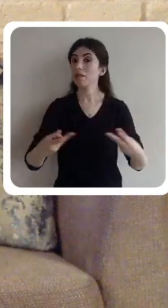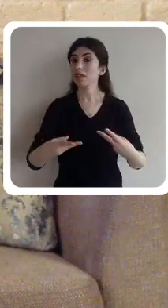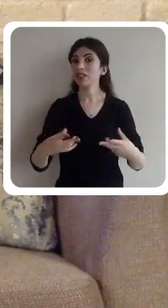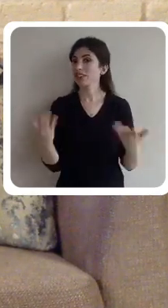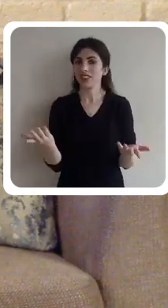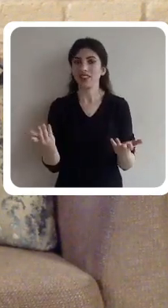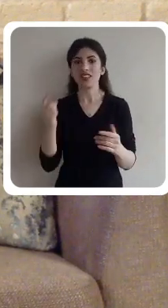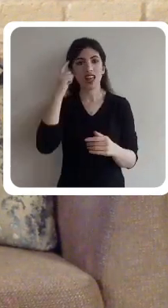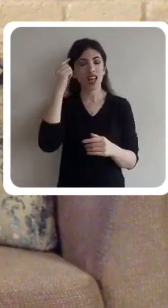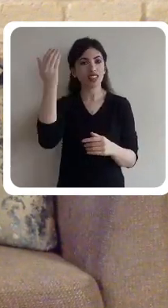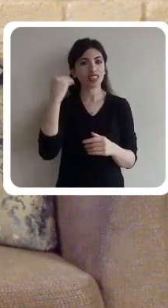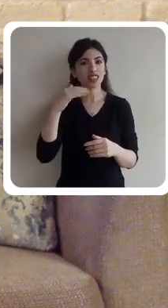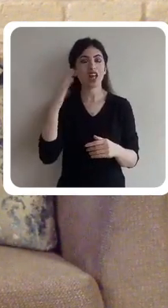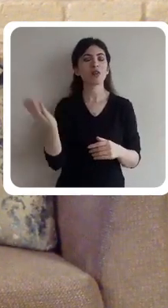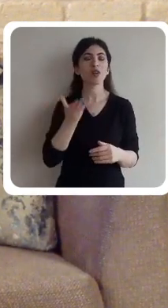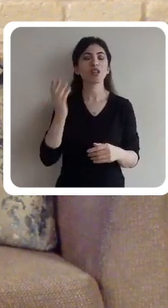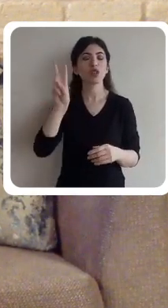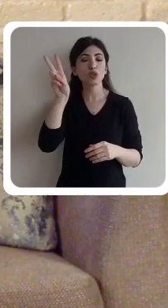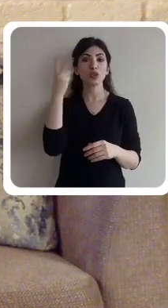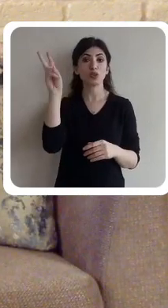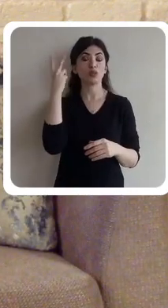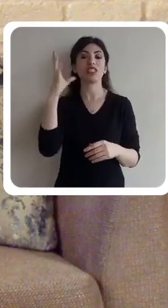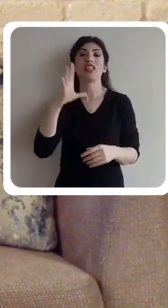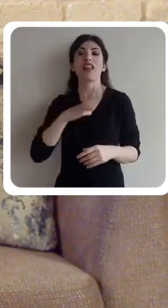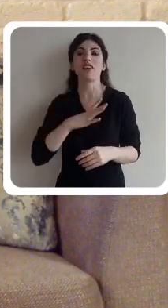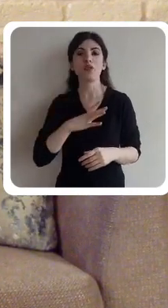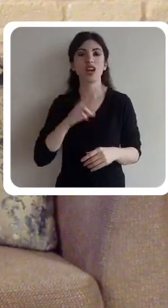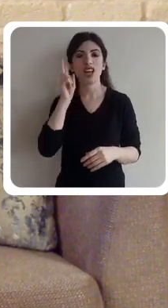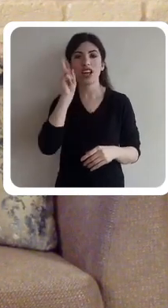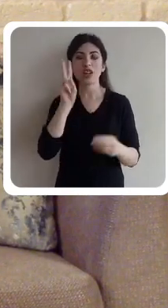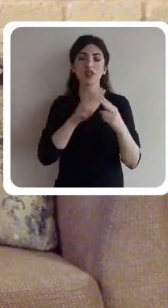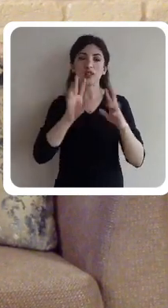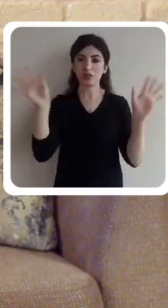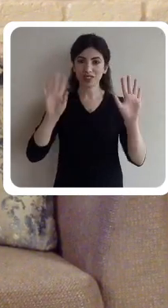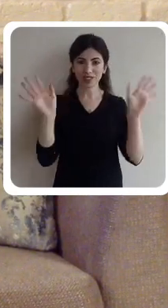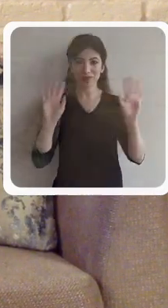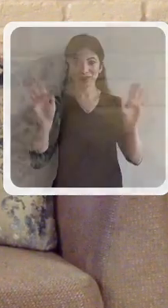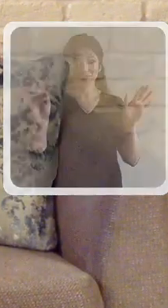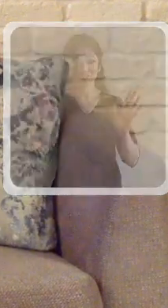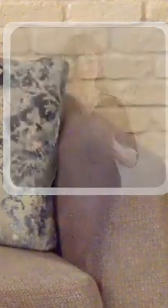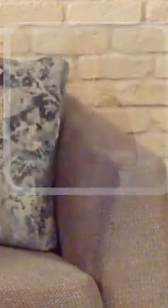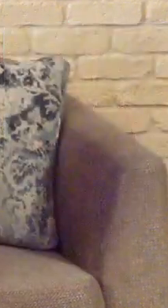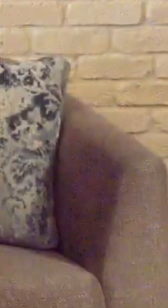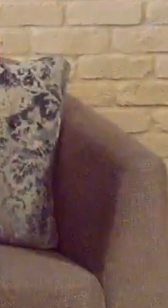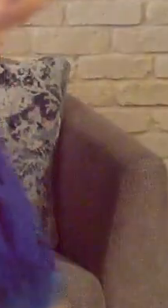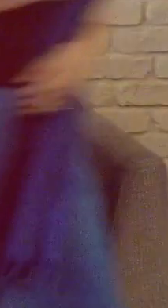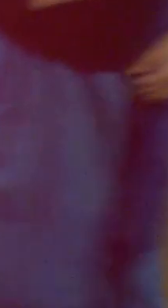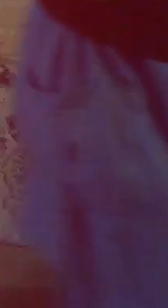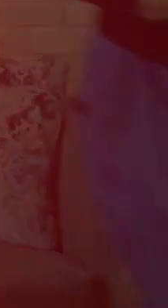mesaj ve aklımıza gelmeyen daha birçok sürpriz. Görüşmek üzere.